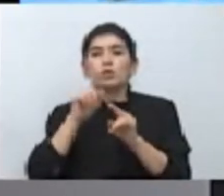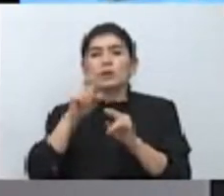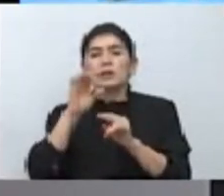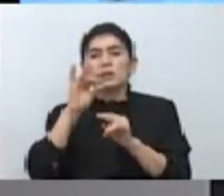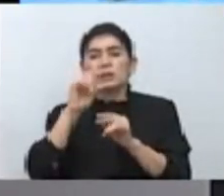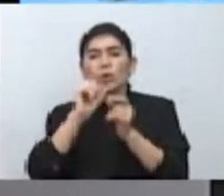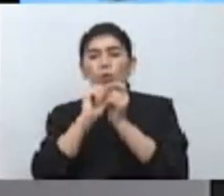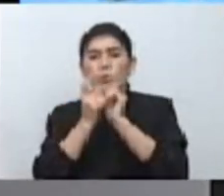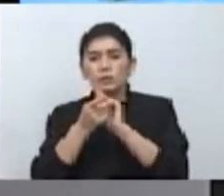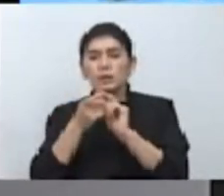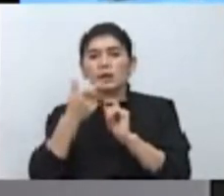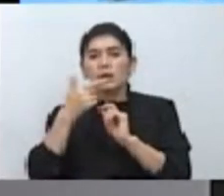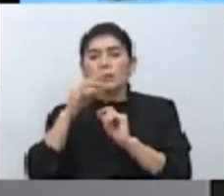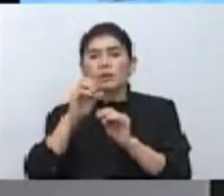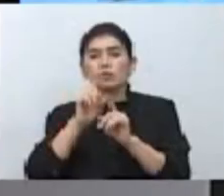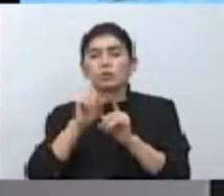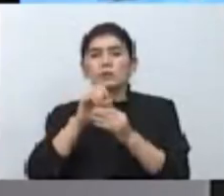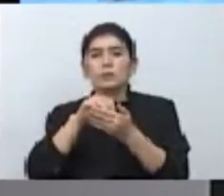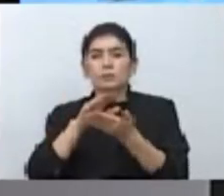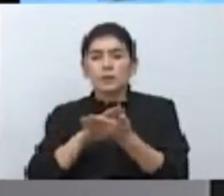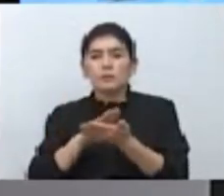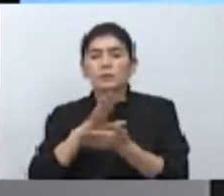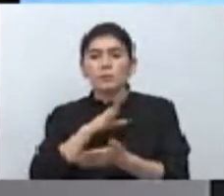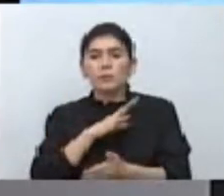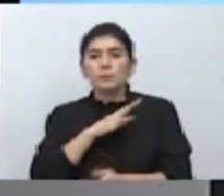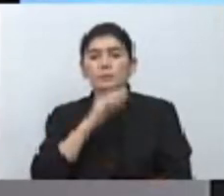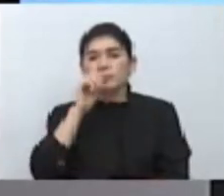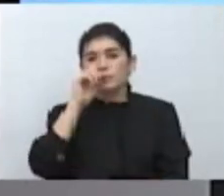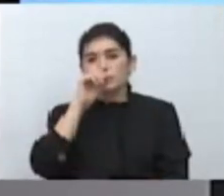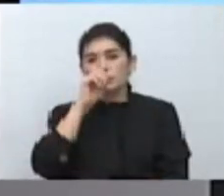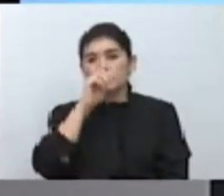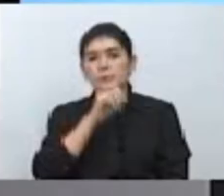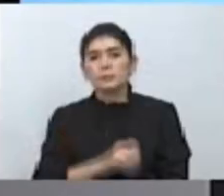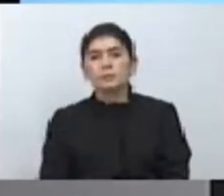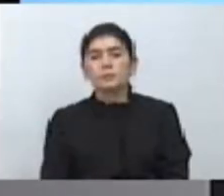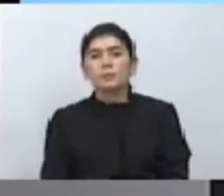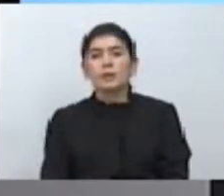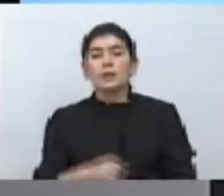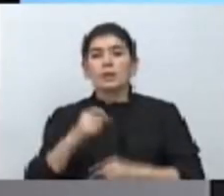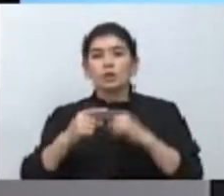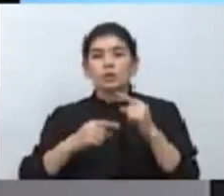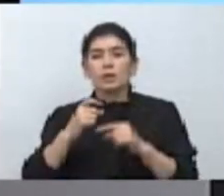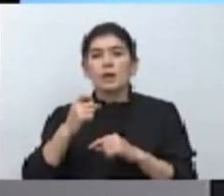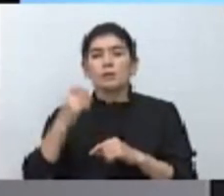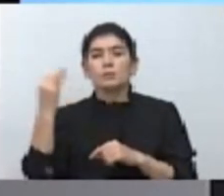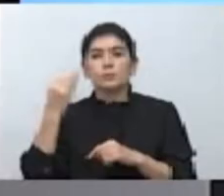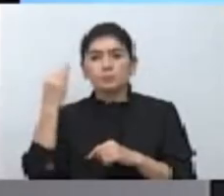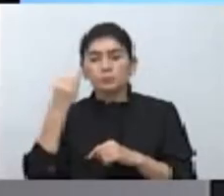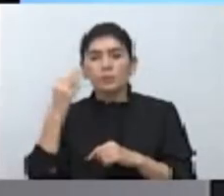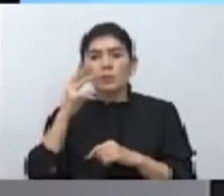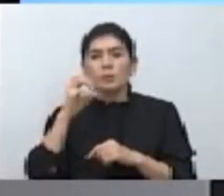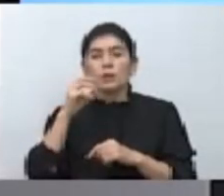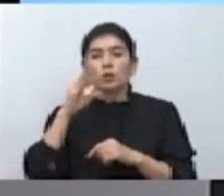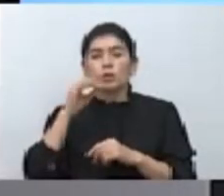irsiy o'zgaruvchanlikni gomologik qatorlar qonuni yaratilgan hisoblanadi. Keyingi metodimiz bu tarixiy metod